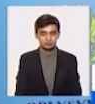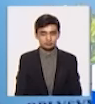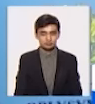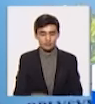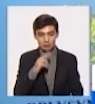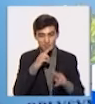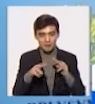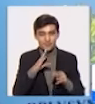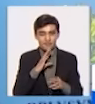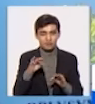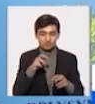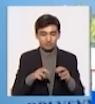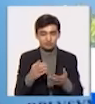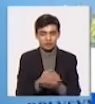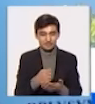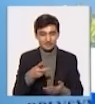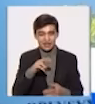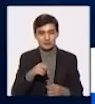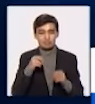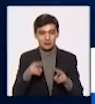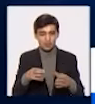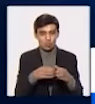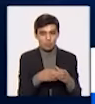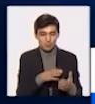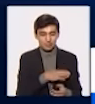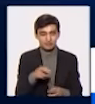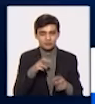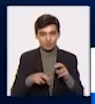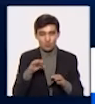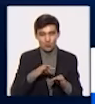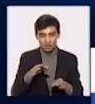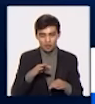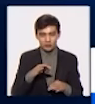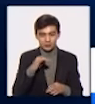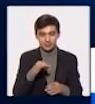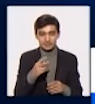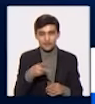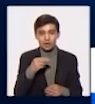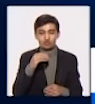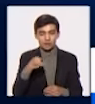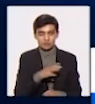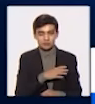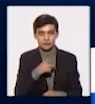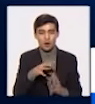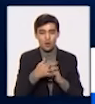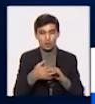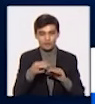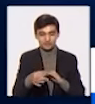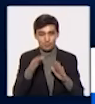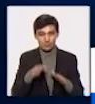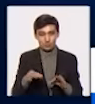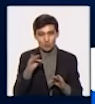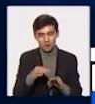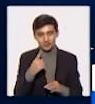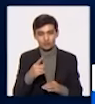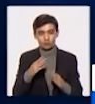Жоғалып кеткен қызды табу үшін жедел тергеу тобы құрылды. Іздестіру шаралары барысында арада 2 сағаттан кейін сол ауылдың шаруашылық